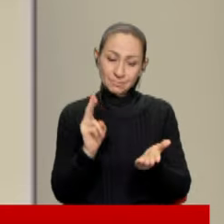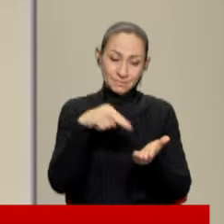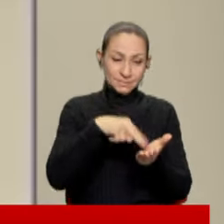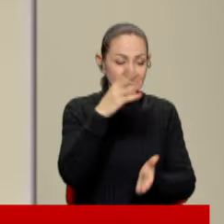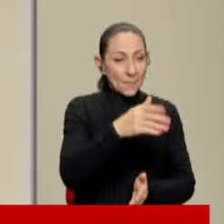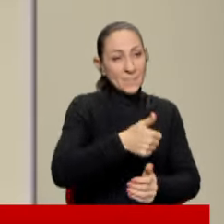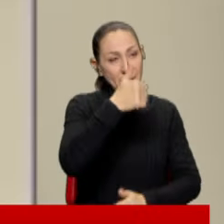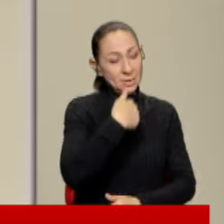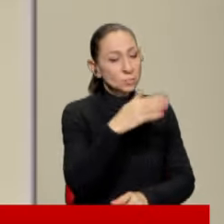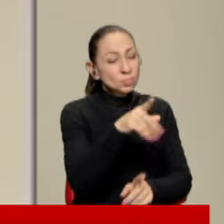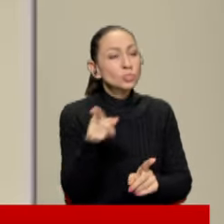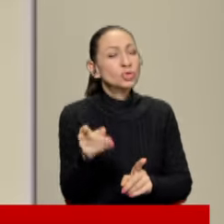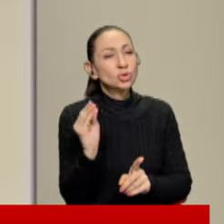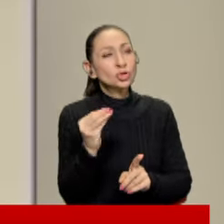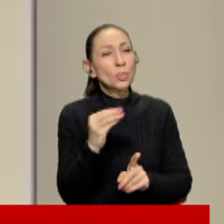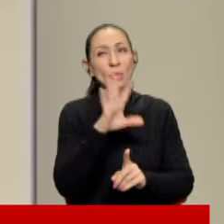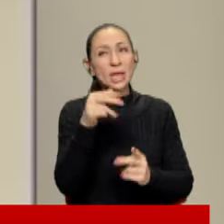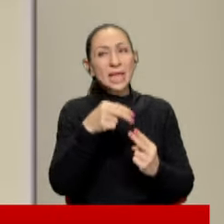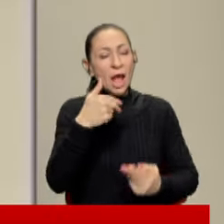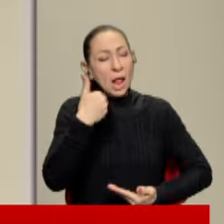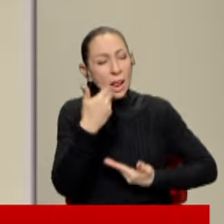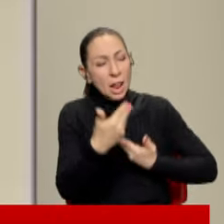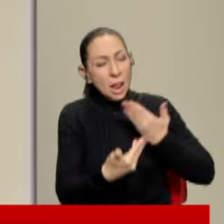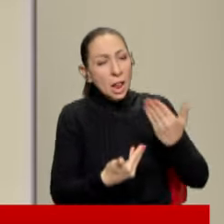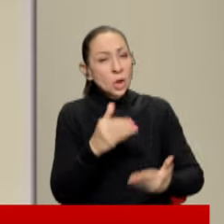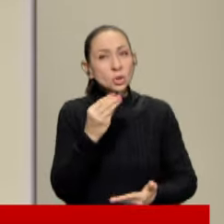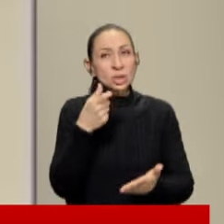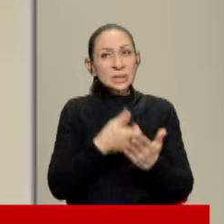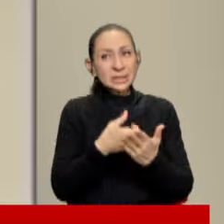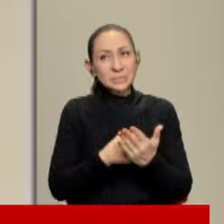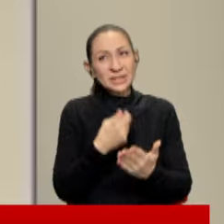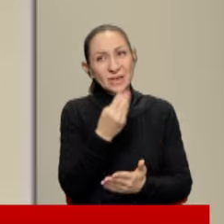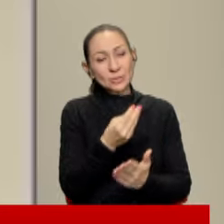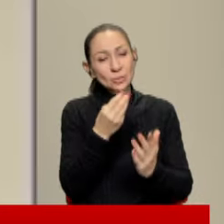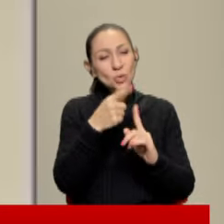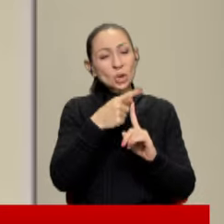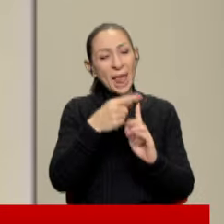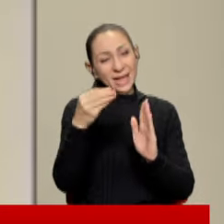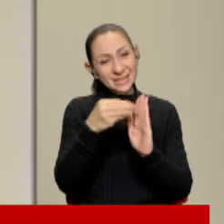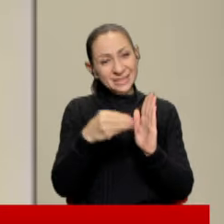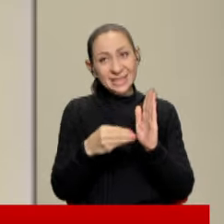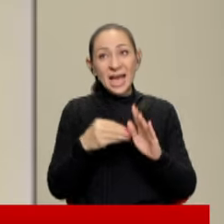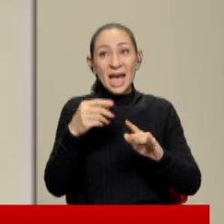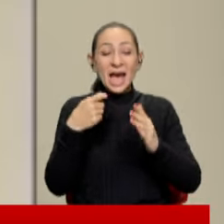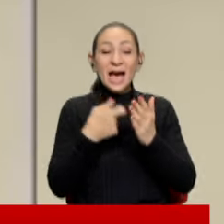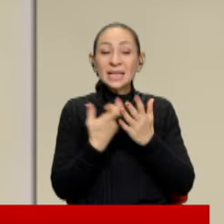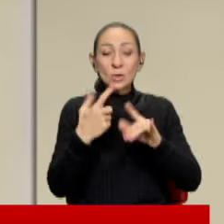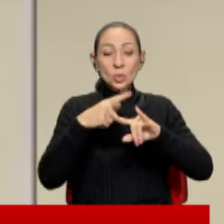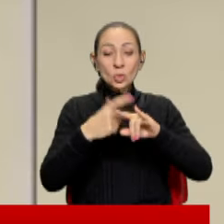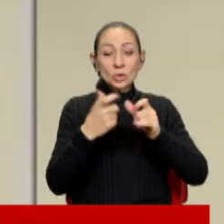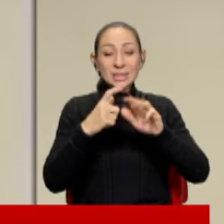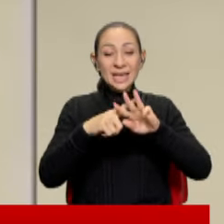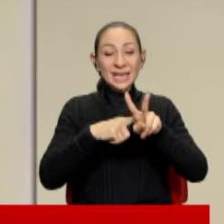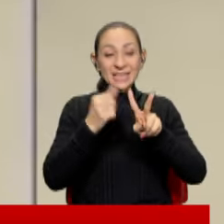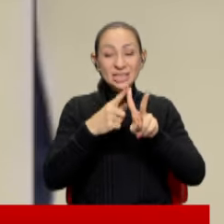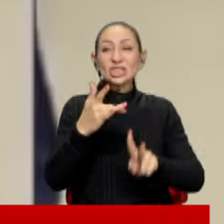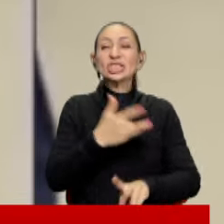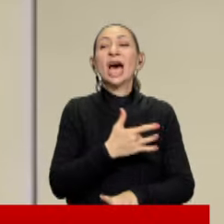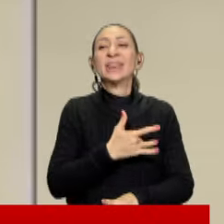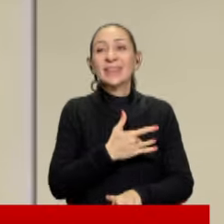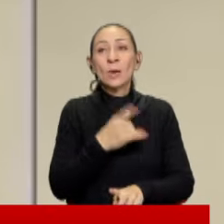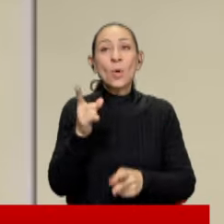Bakan dedim. Bu çocuğun bütün hikayeyi anlattım. Çocuğun ismini de vereyim tutanağa geçsin. Adı Hüseyin Can. Kendi bir can.